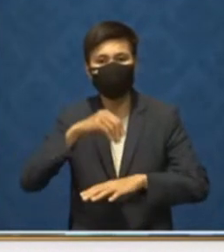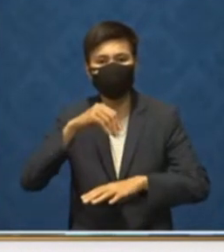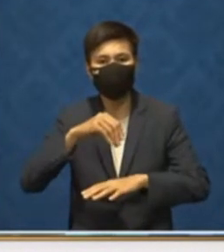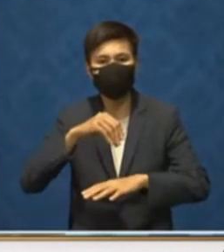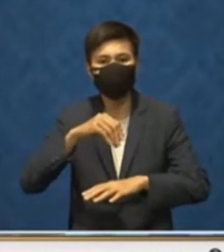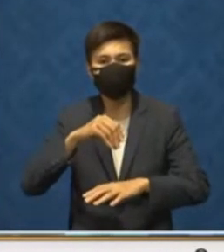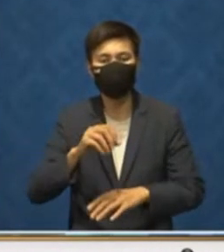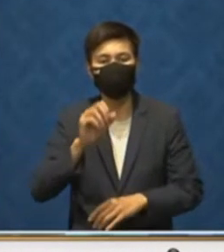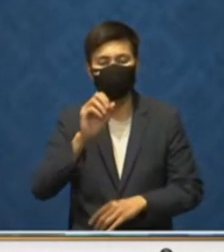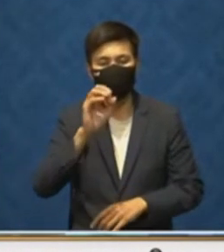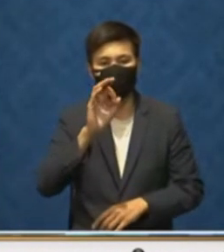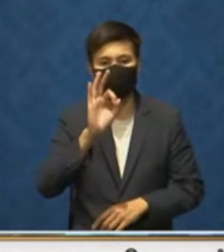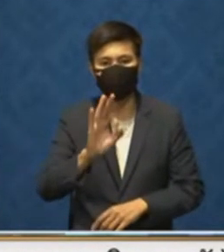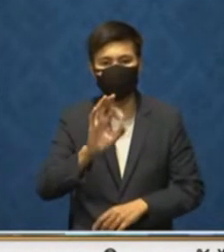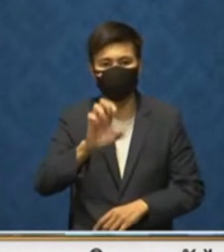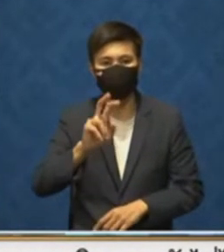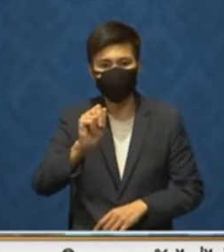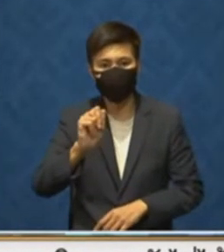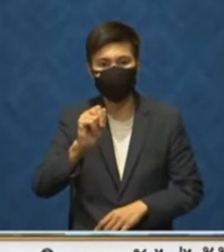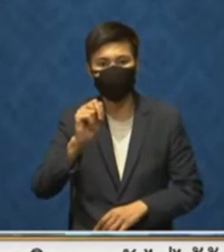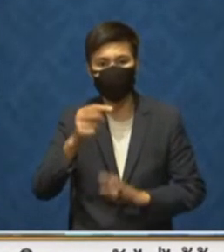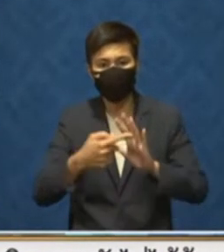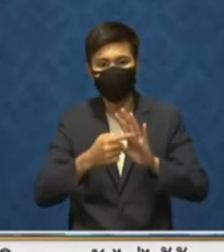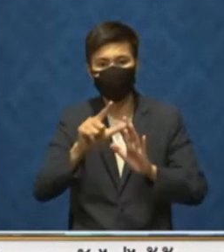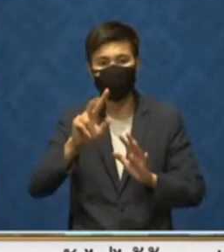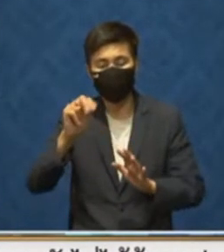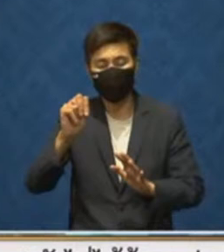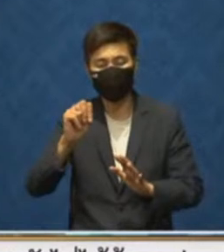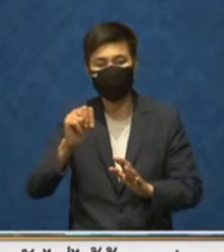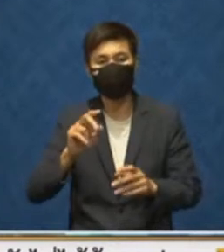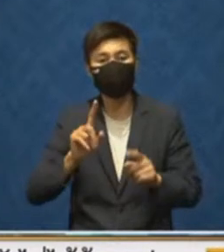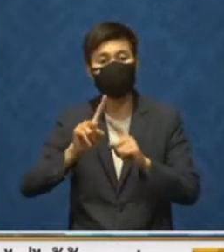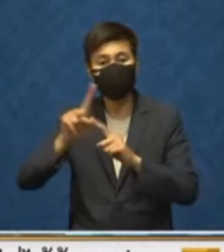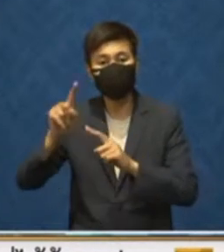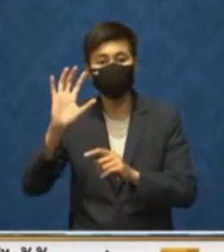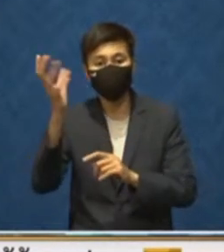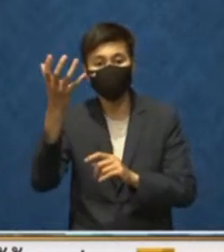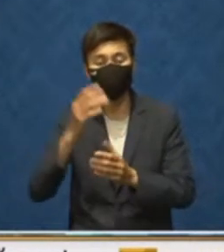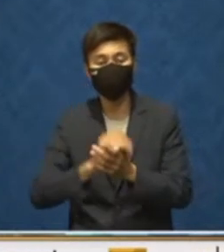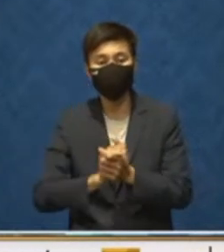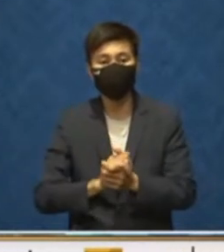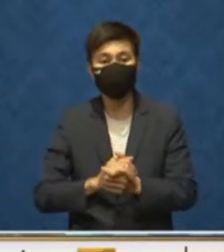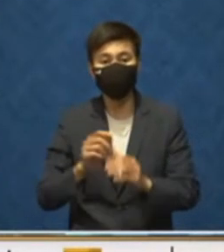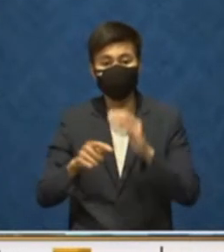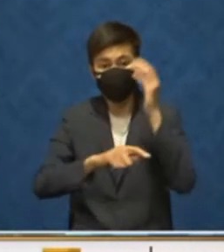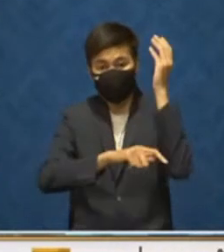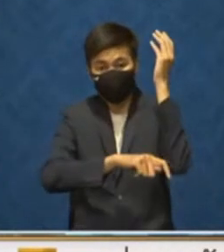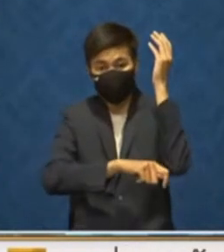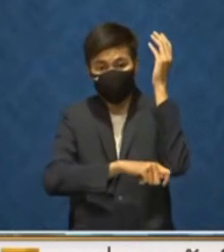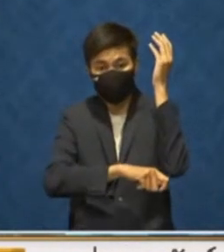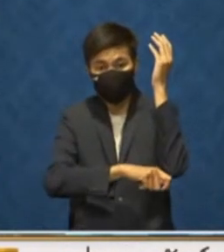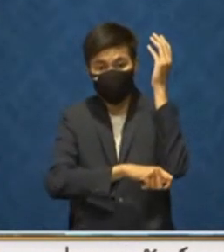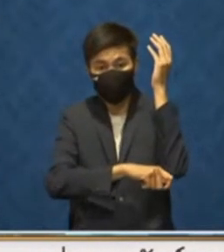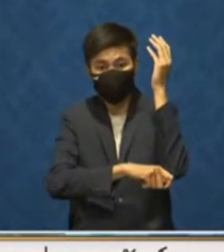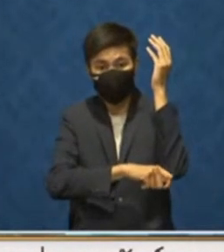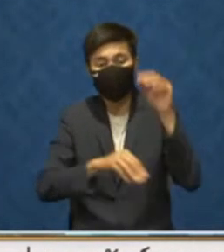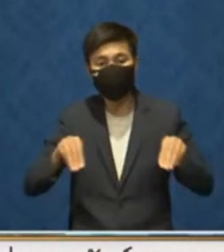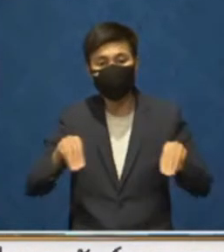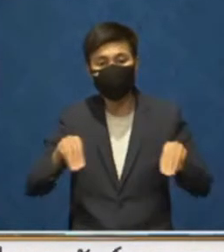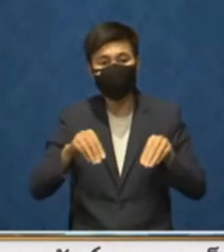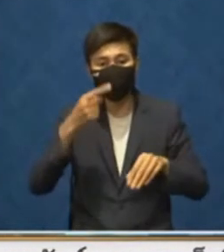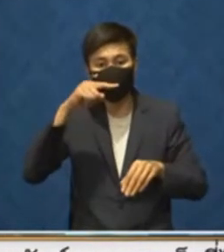นะครับเป็นดับ 1ของโลกแต่ประเทศเพื่อนบ้านของเราสิงคโปร์นะใกล้ๆเราเนี่ยนะ